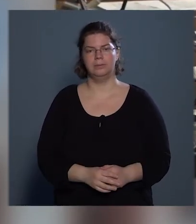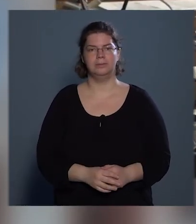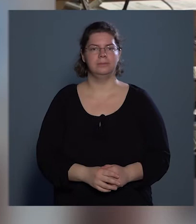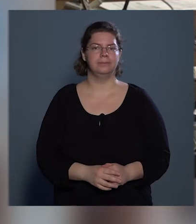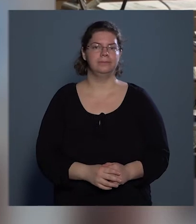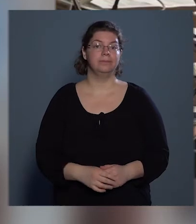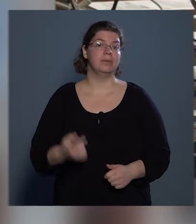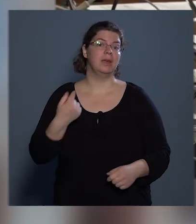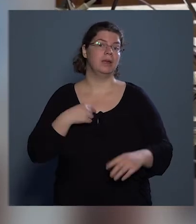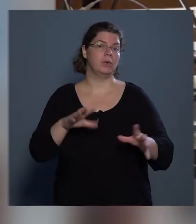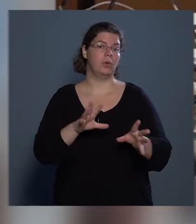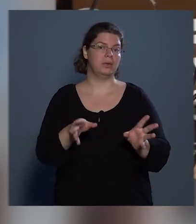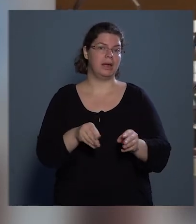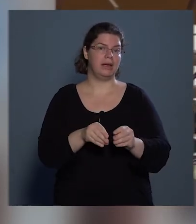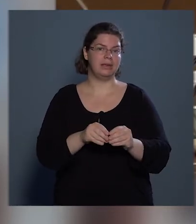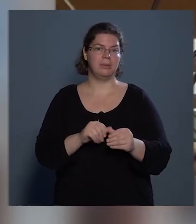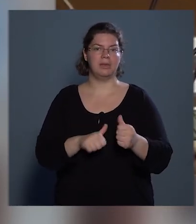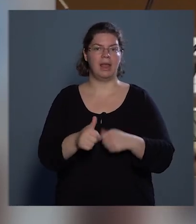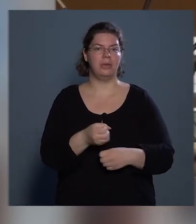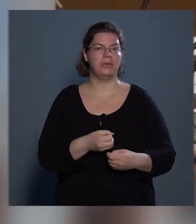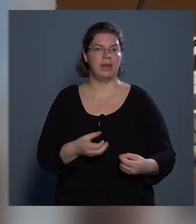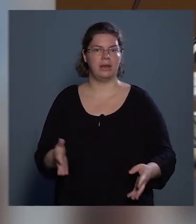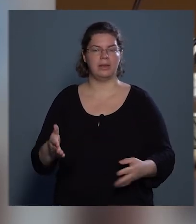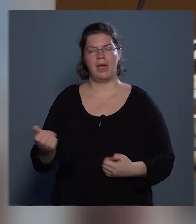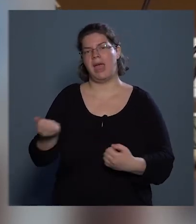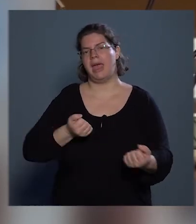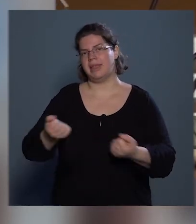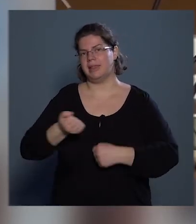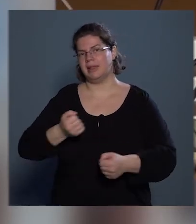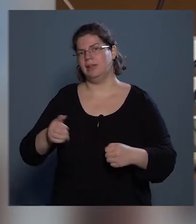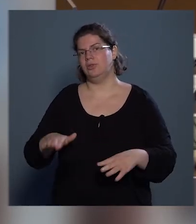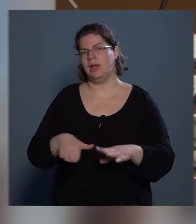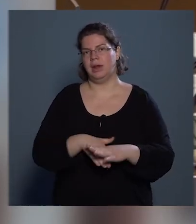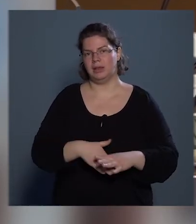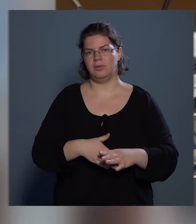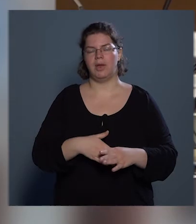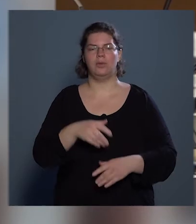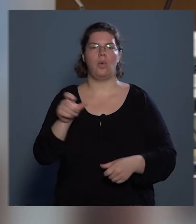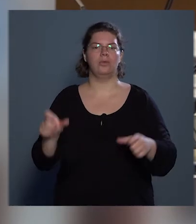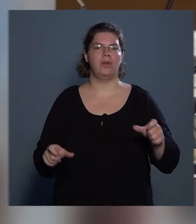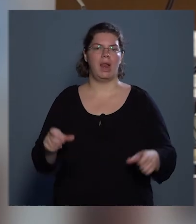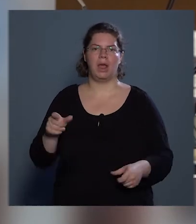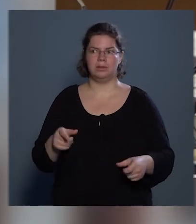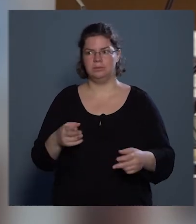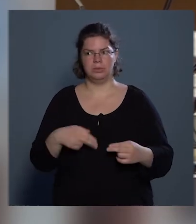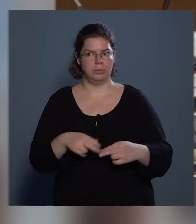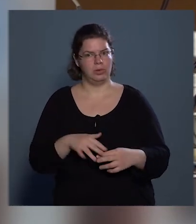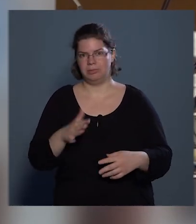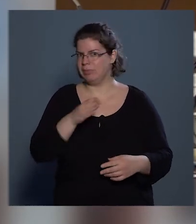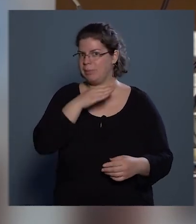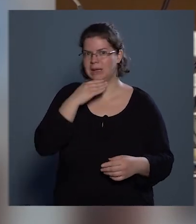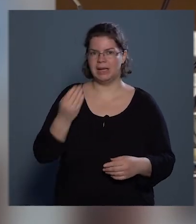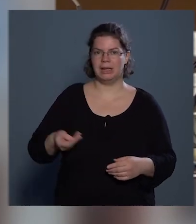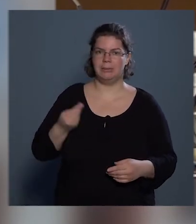Én összegezném az előterjesztést. Az egyeztetésen résztvevő felek közül azok többsége nem elégedett a